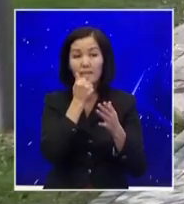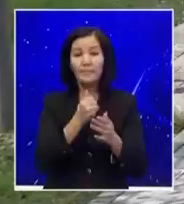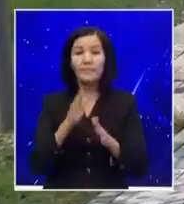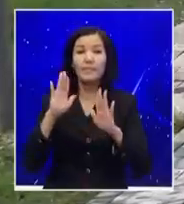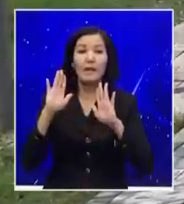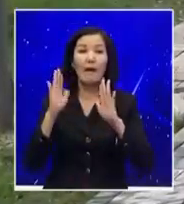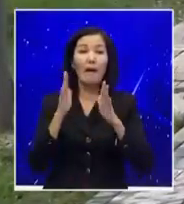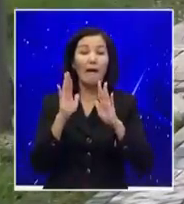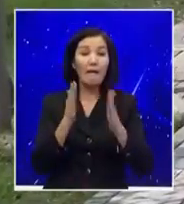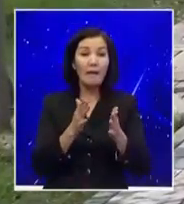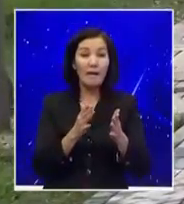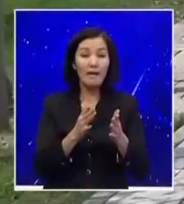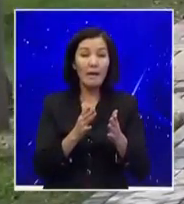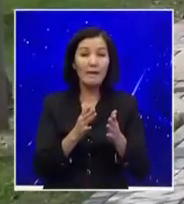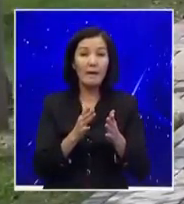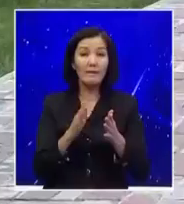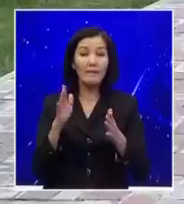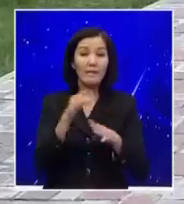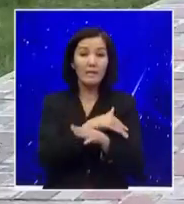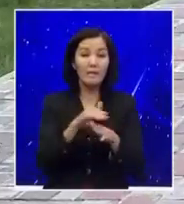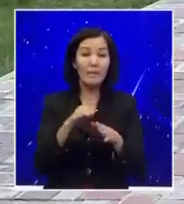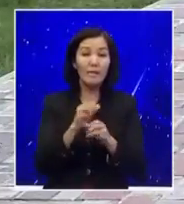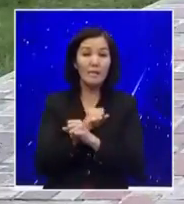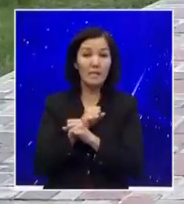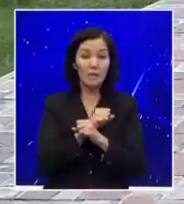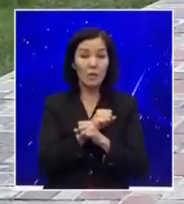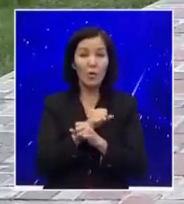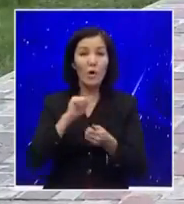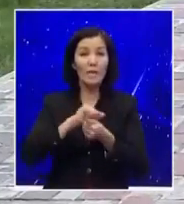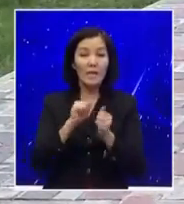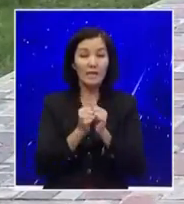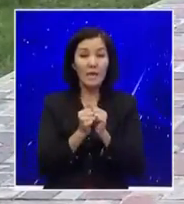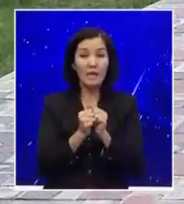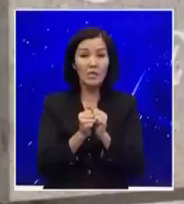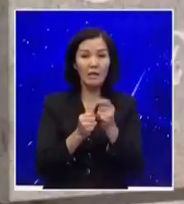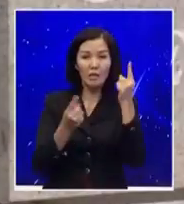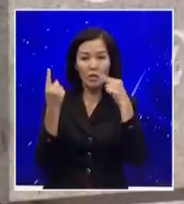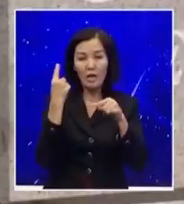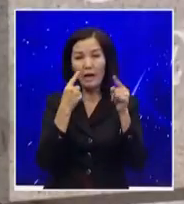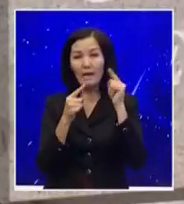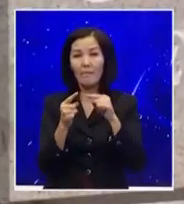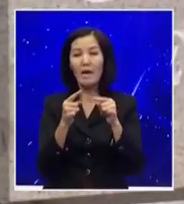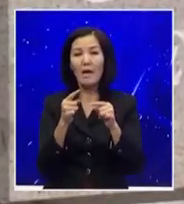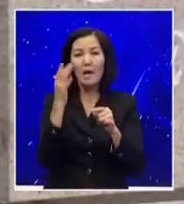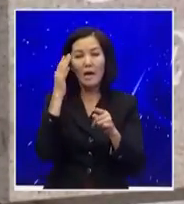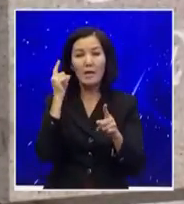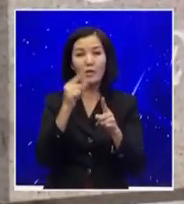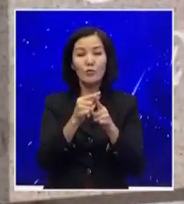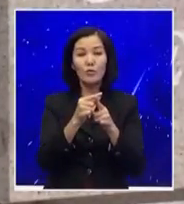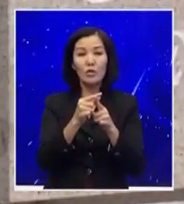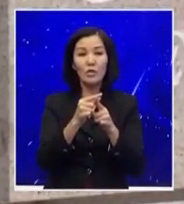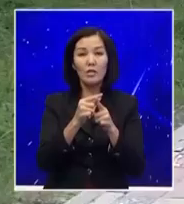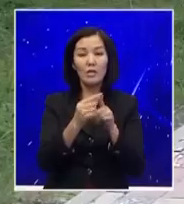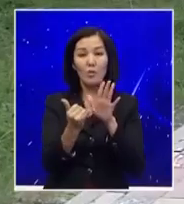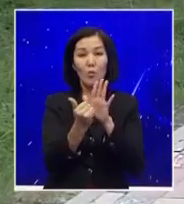Алия тынығу ғана емес, таным орны ретінде жасалып жатыр. Көше бойына тасқа қашалып, ақынның шығармасы қара сөздерінен үзінділер қойылған.